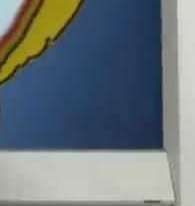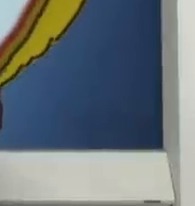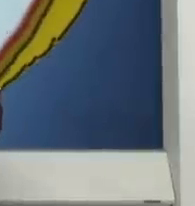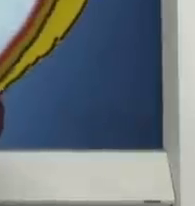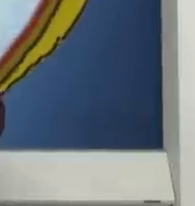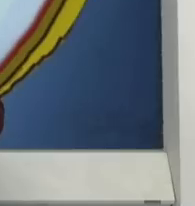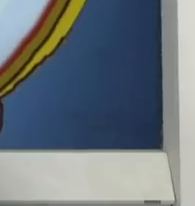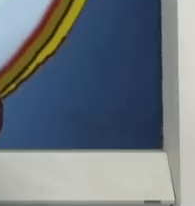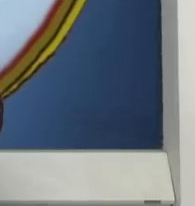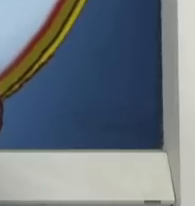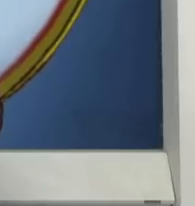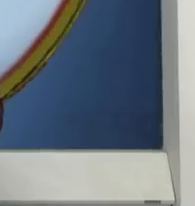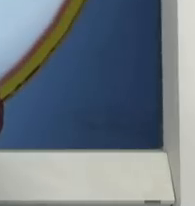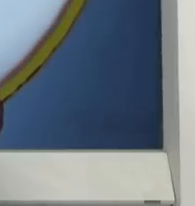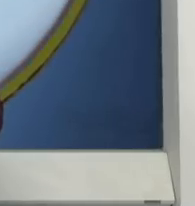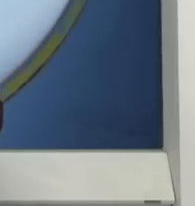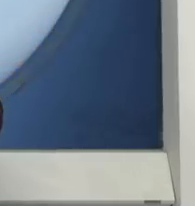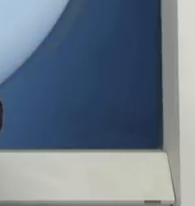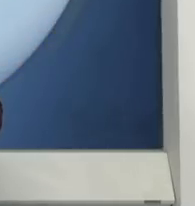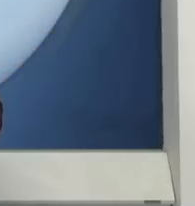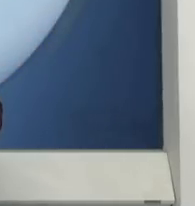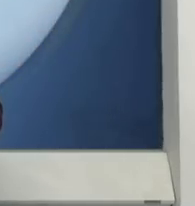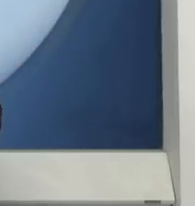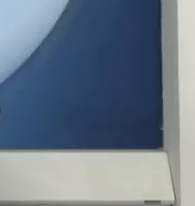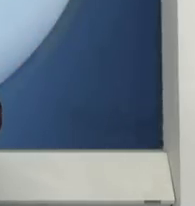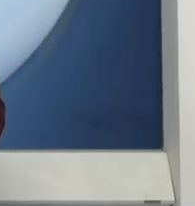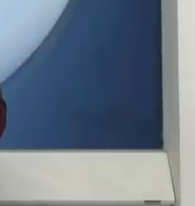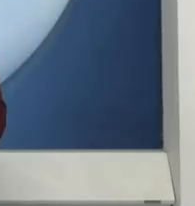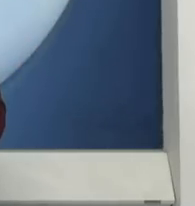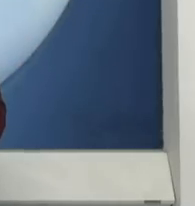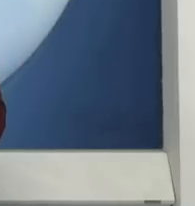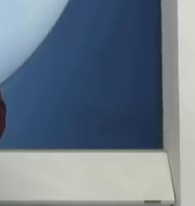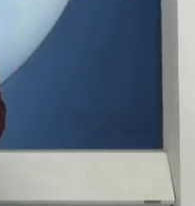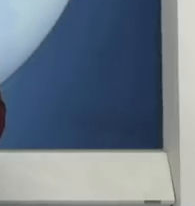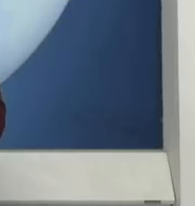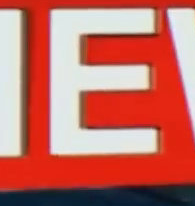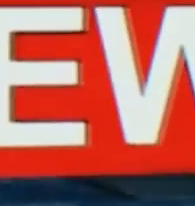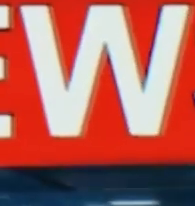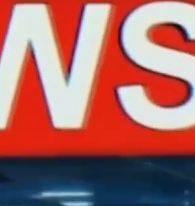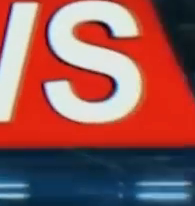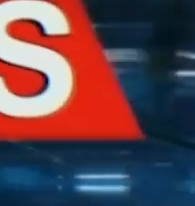සමගින්. සුපුරුදු පරිදි දැන් ඔබ සම්බන්ධ වන්නේ සියත කතු වැකියත් සමගයි. ඔබට සුබ දවසක්.